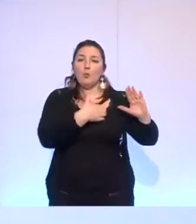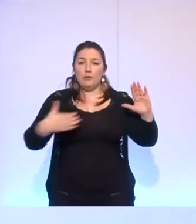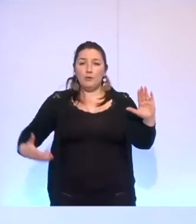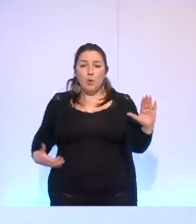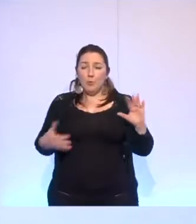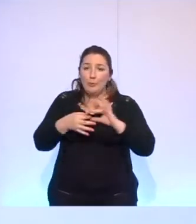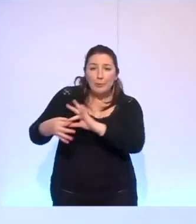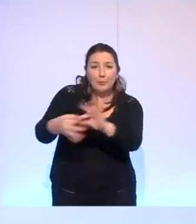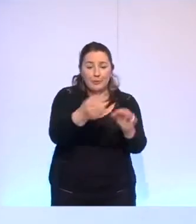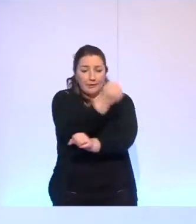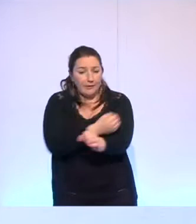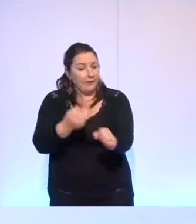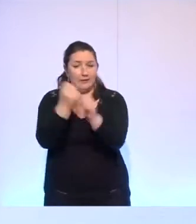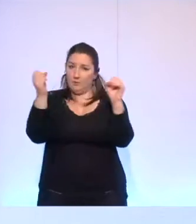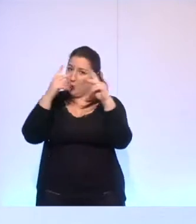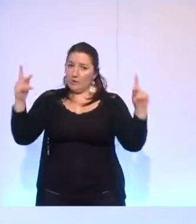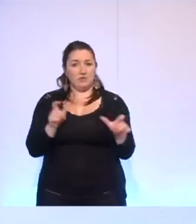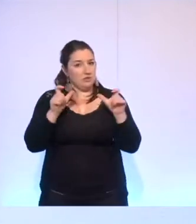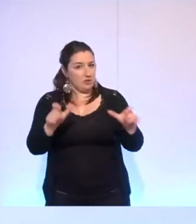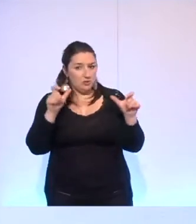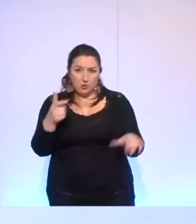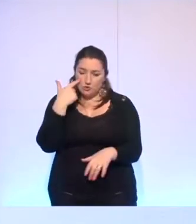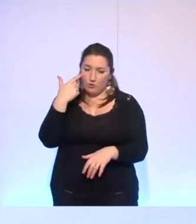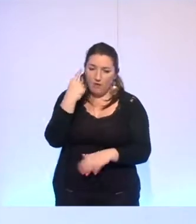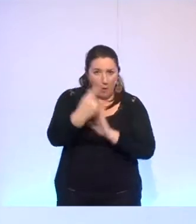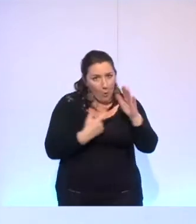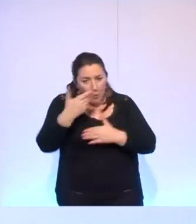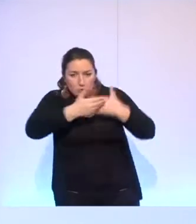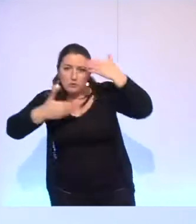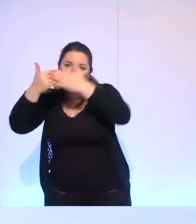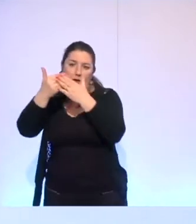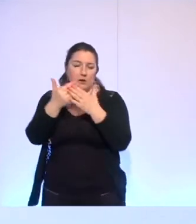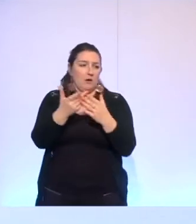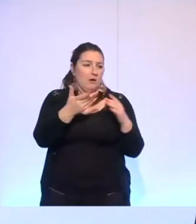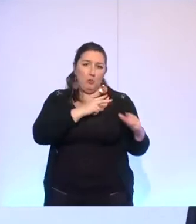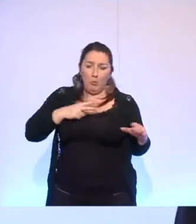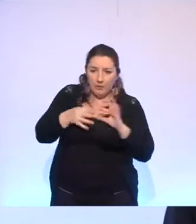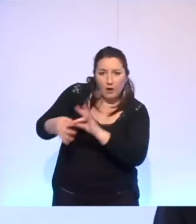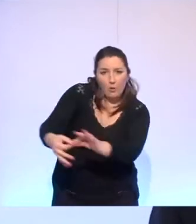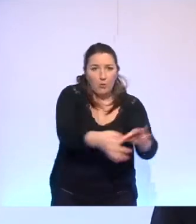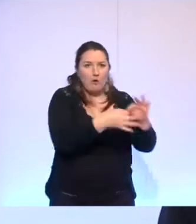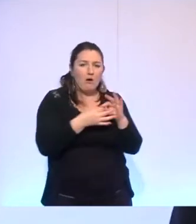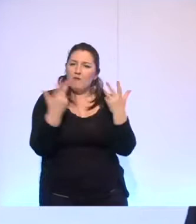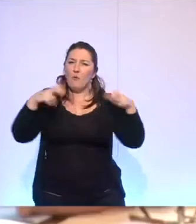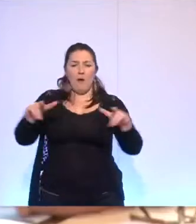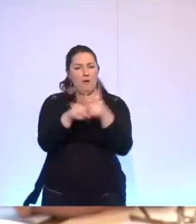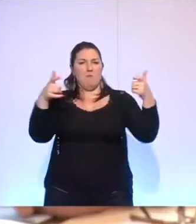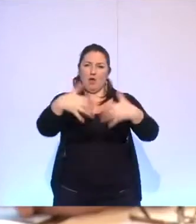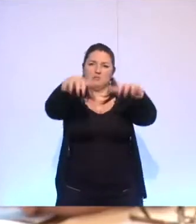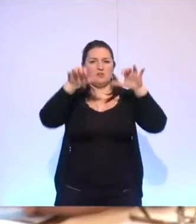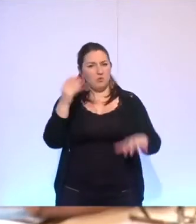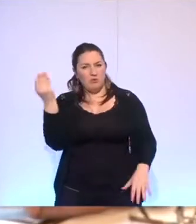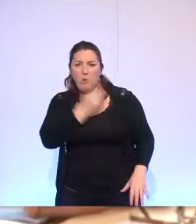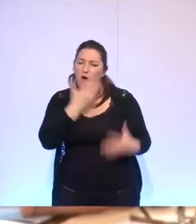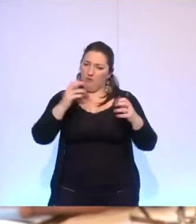chance pour reconstruire les biens communs, les coopérations, les solidarités et éviter qu'elle ne reste qu'un mastodonte froid. Dans